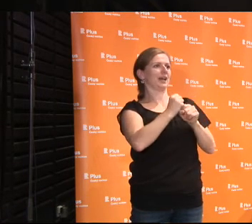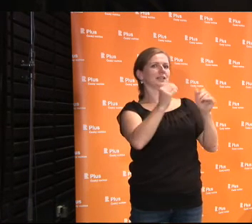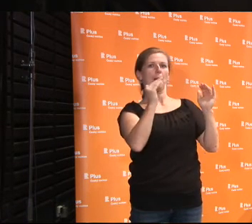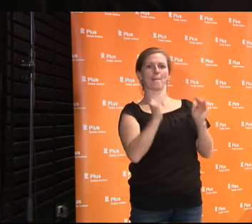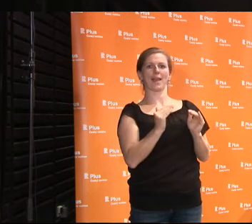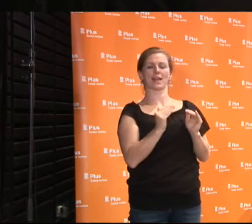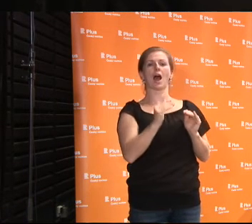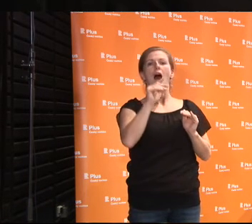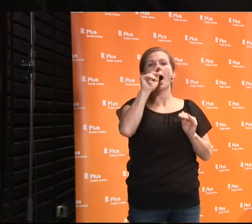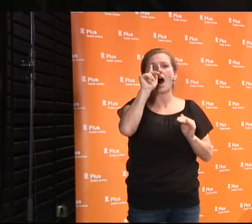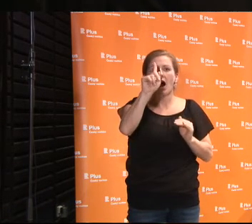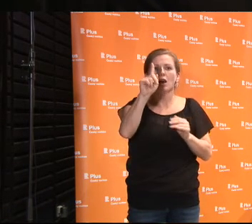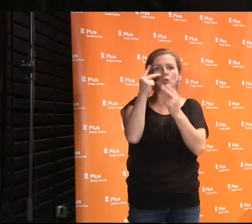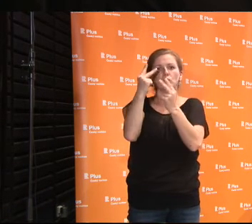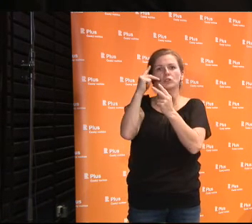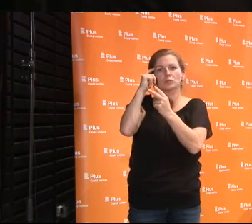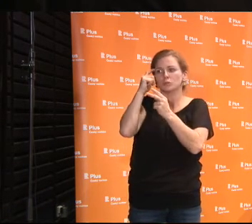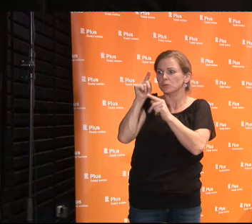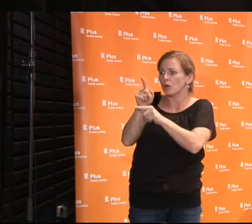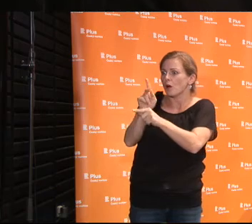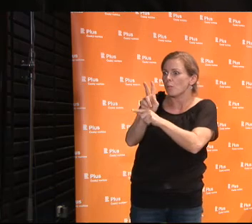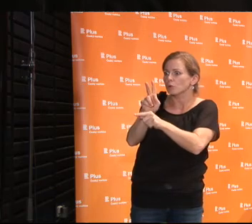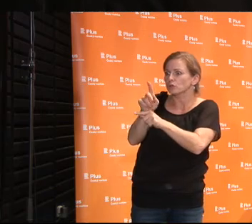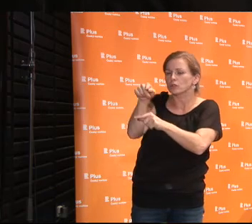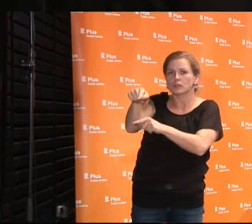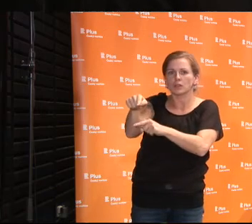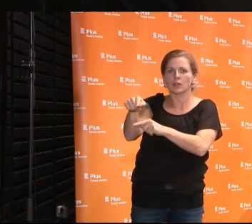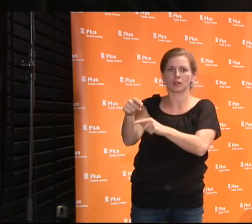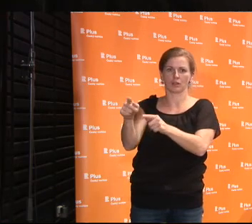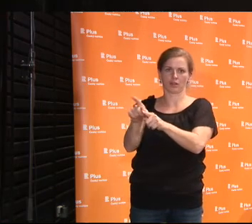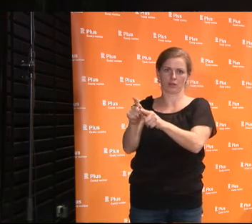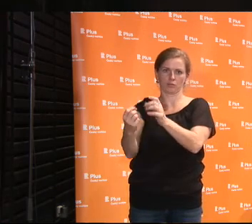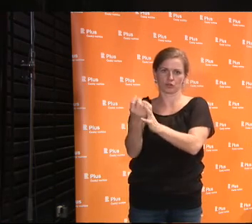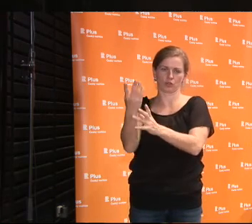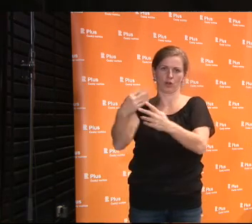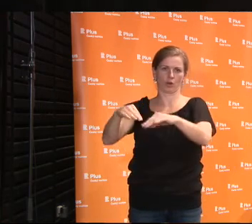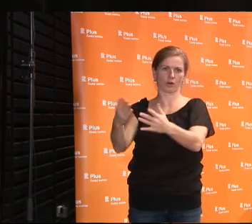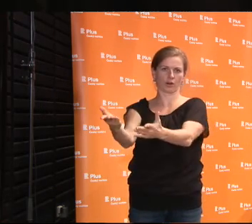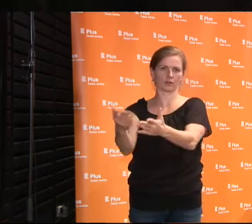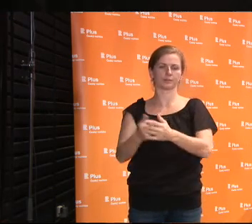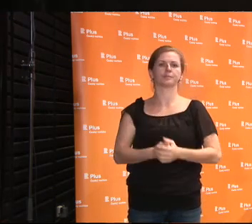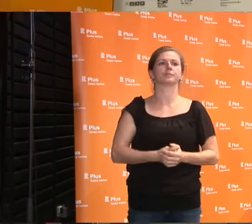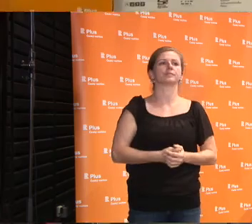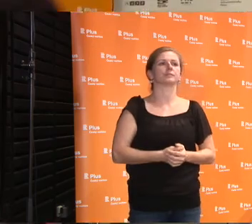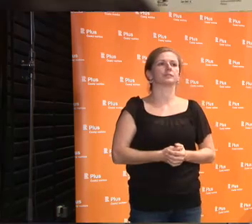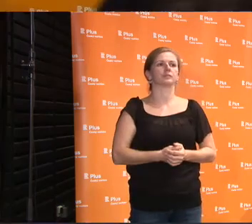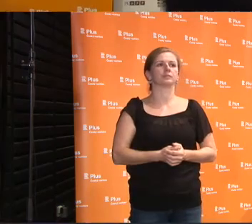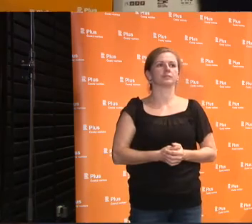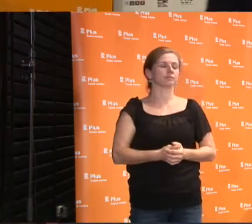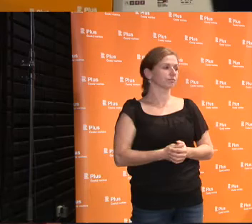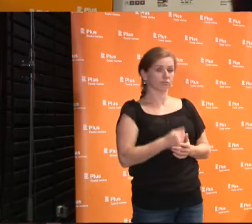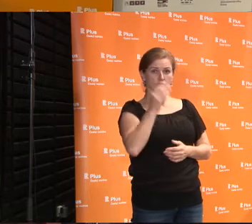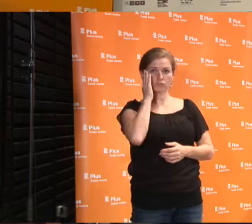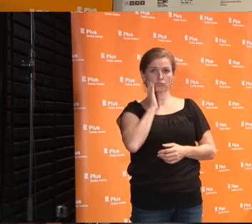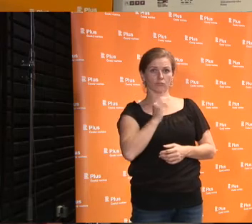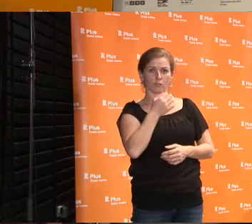zároveň přemýšlet tohleto v systému nějakém nerůstovém. Děkuji. Děkuji pěkně. Poprosím Vladimíra Maříka možná, jestli